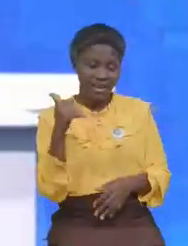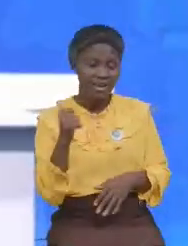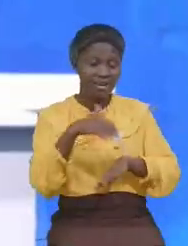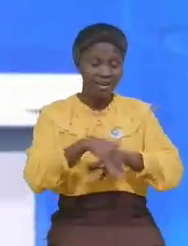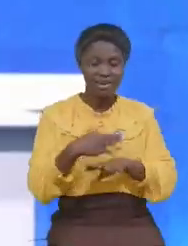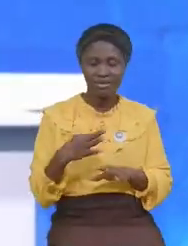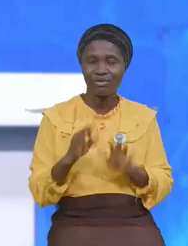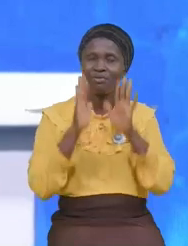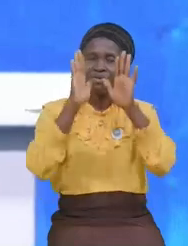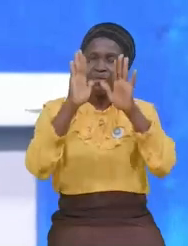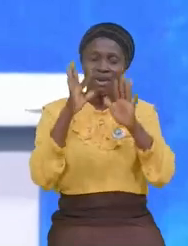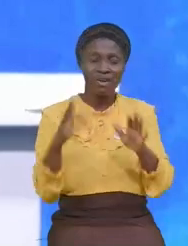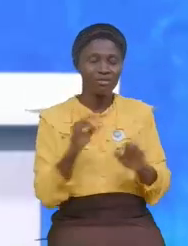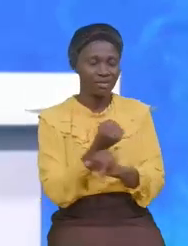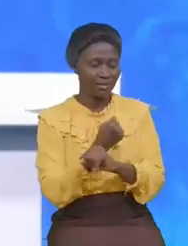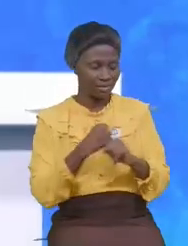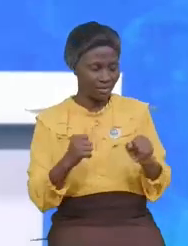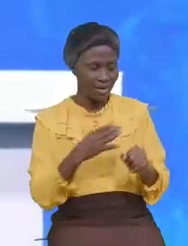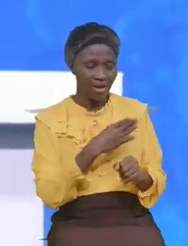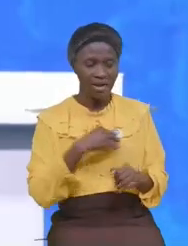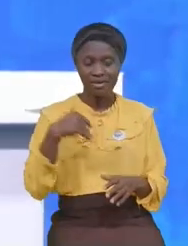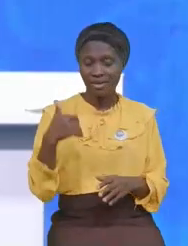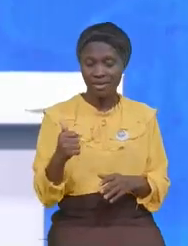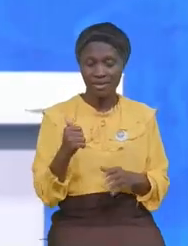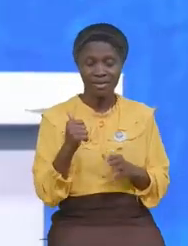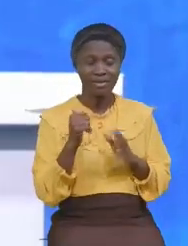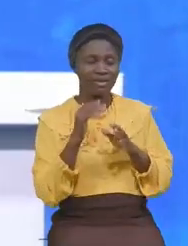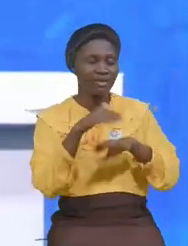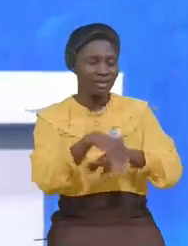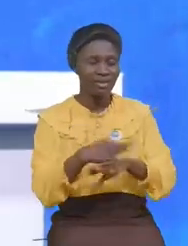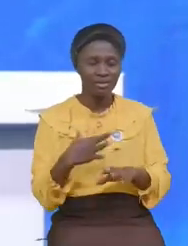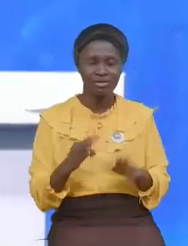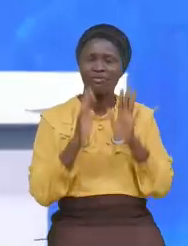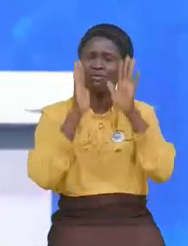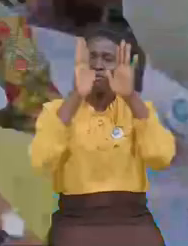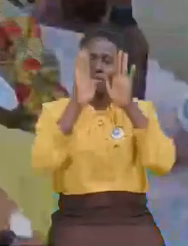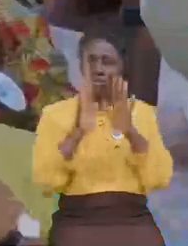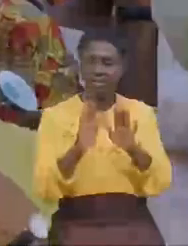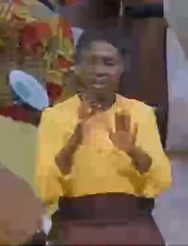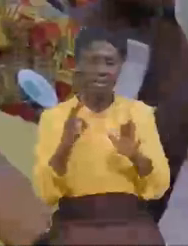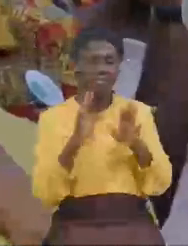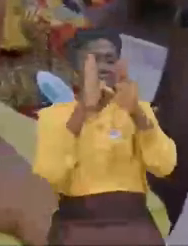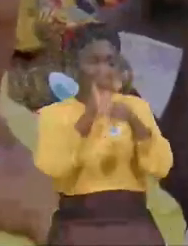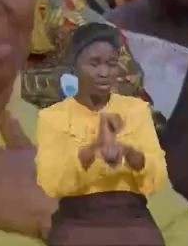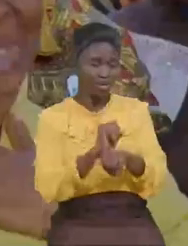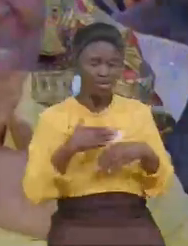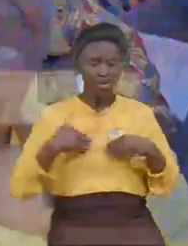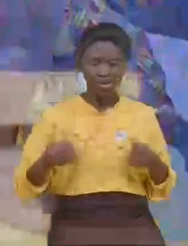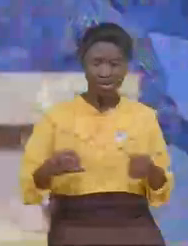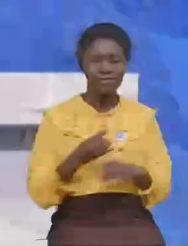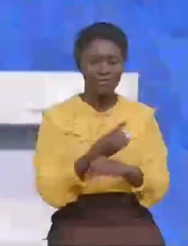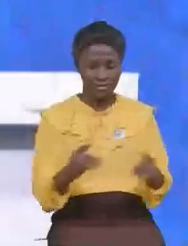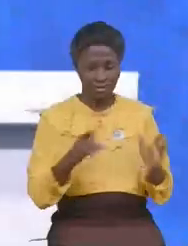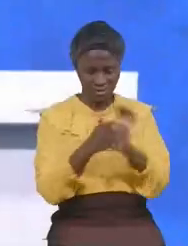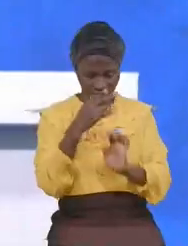une soirée des merveilles du salut, et une soirée des prodiges, des miracles de délivrance et de